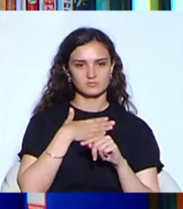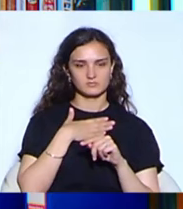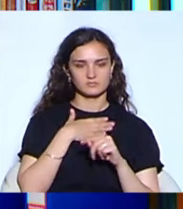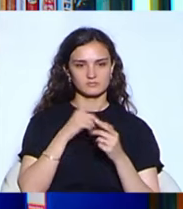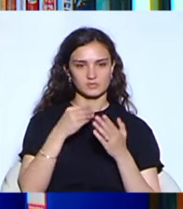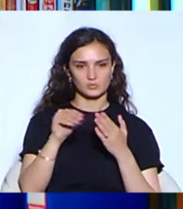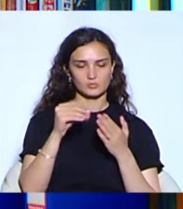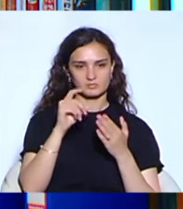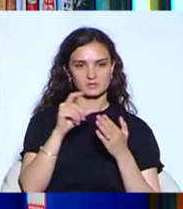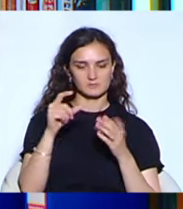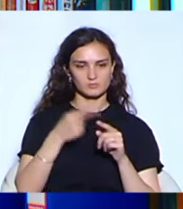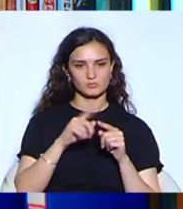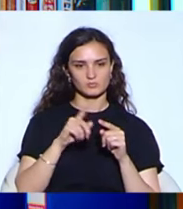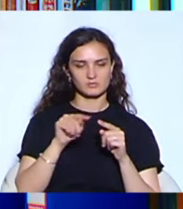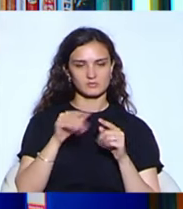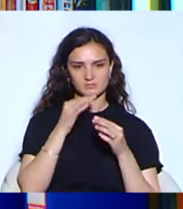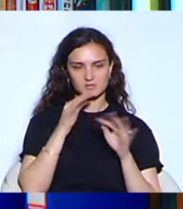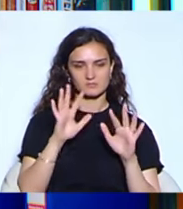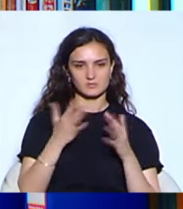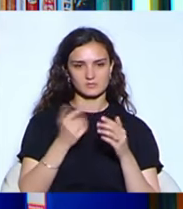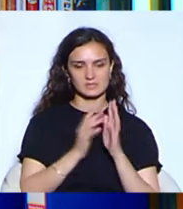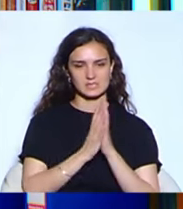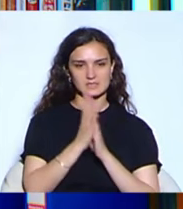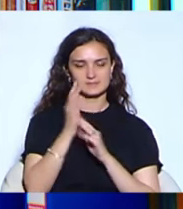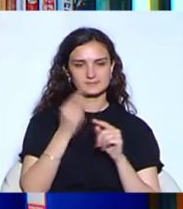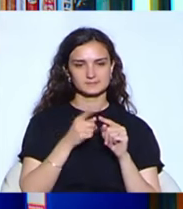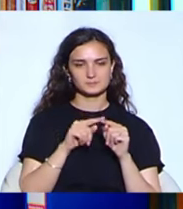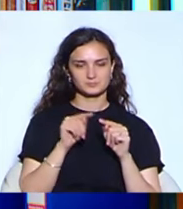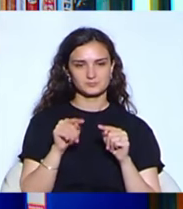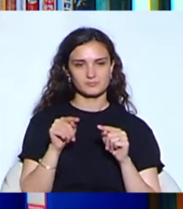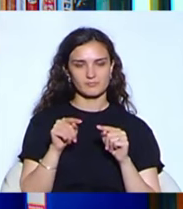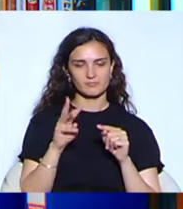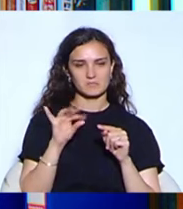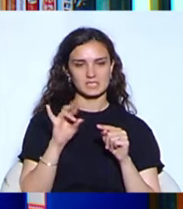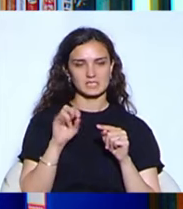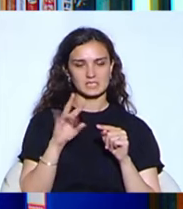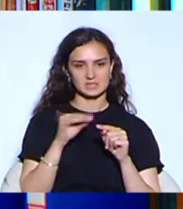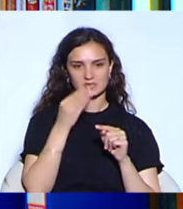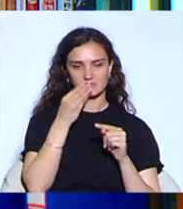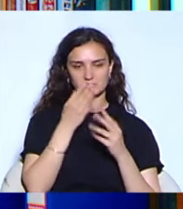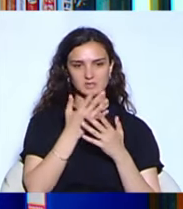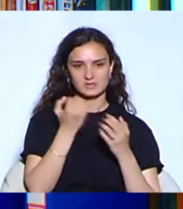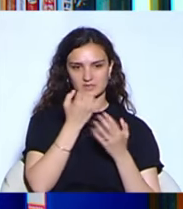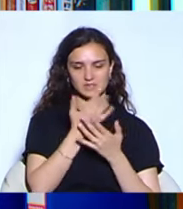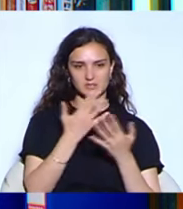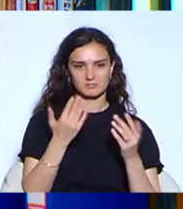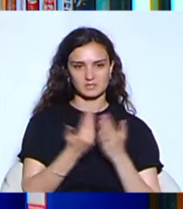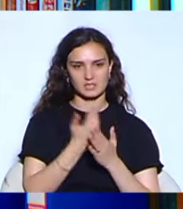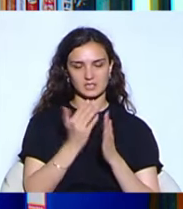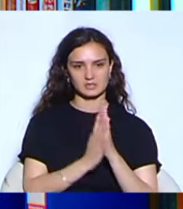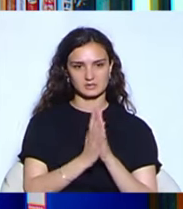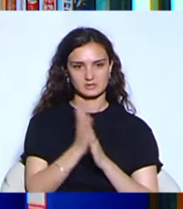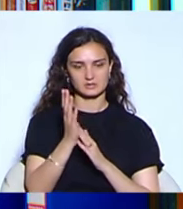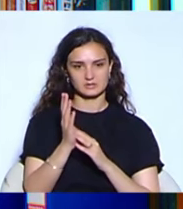ნაზარდებს ყიდულობთ, იმიტომ რომ ნებისმიერ შემთხვევაში ნაზარდი არის ინტენსიურად დატვირთული მინერალებით და საკვები ნივთიერებებით, ახალი